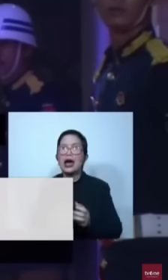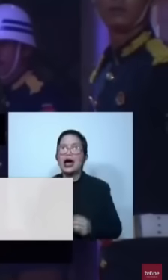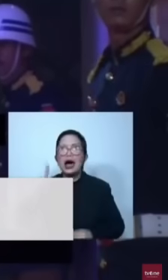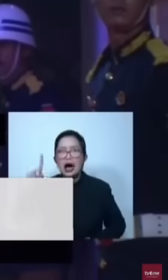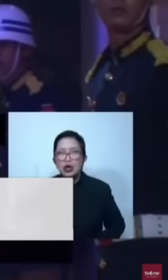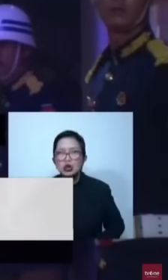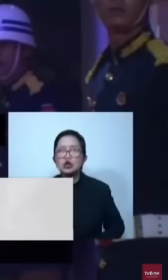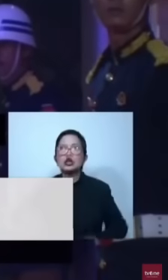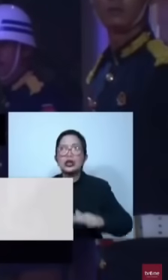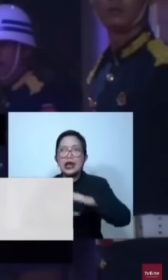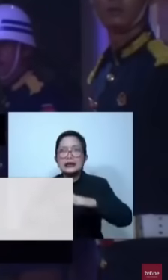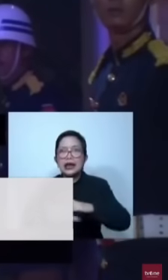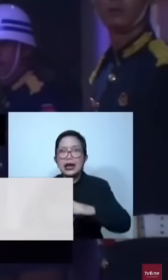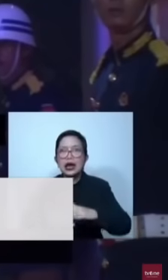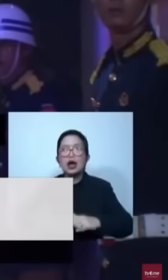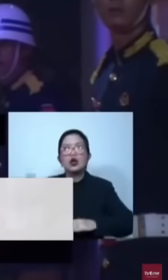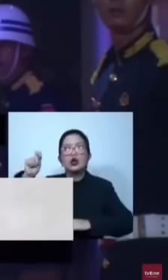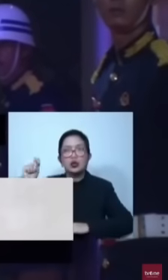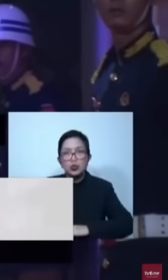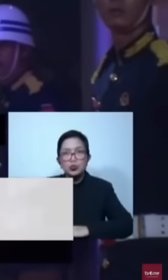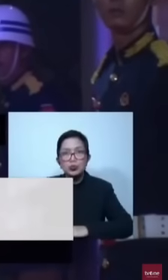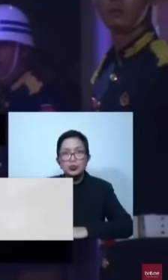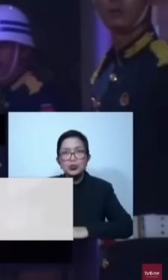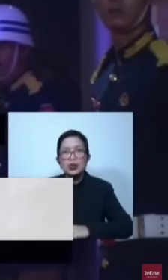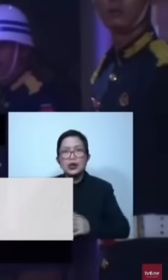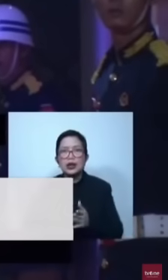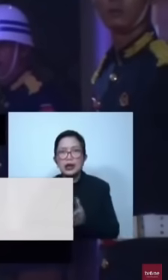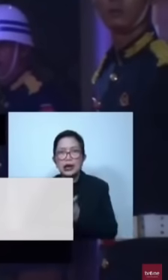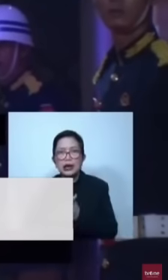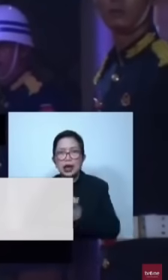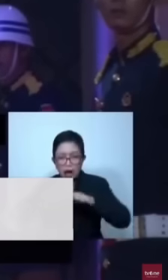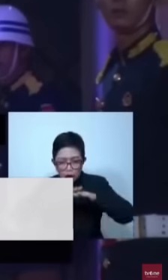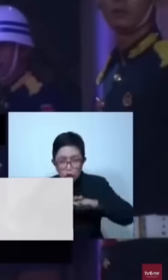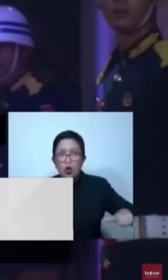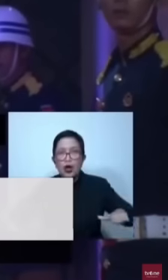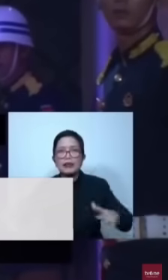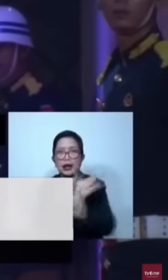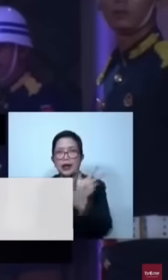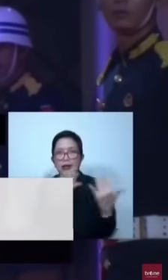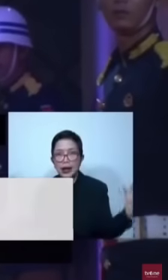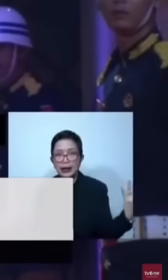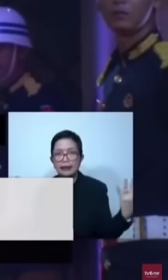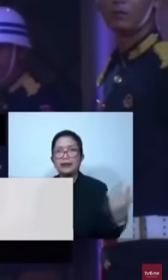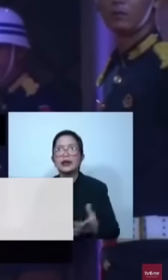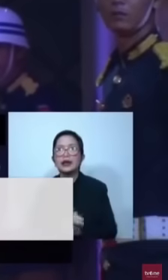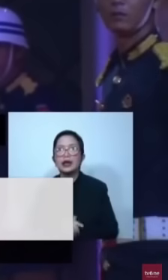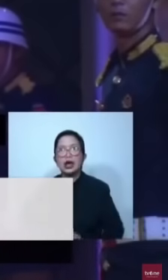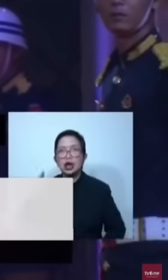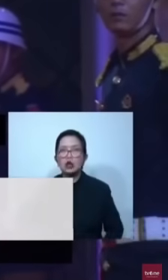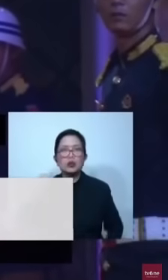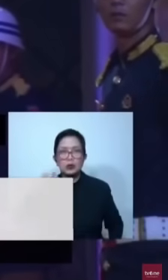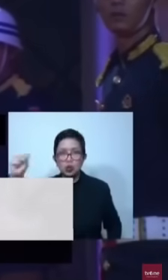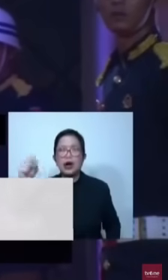kayaknya dari Pak Prabowo selama debat ini gimana menurut teman-teman relawan muda yang hari ini ini berkumpul merasa